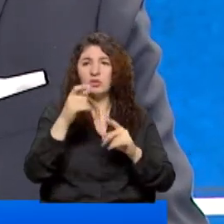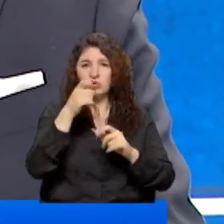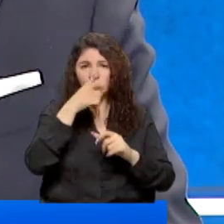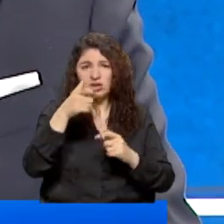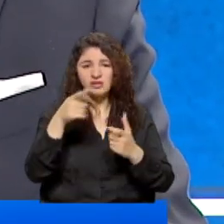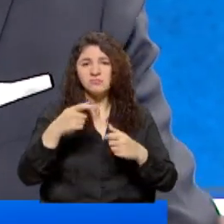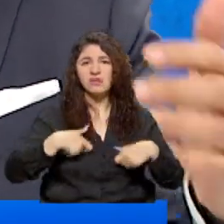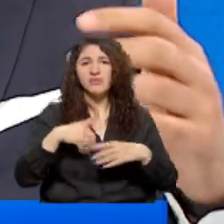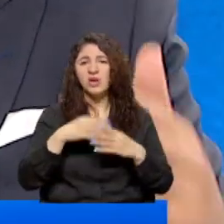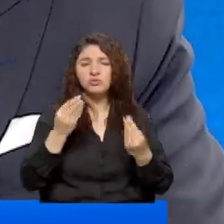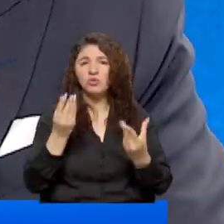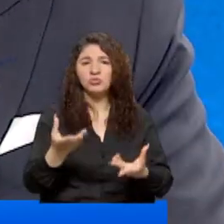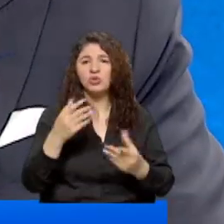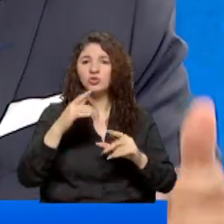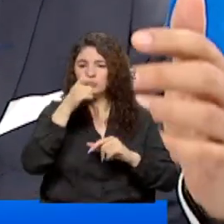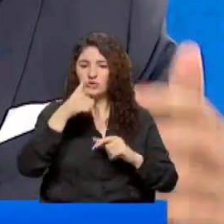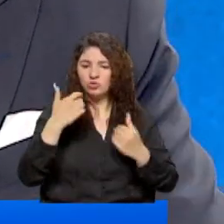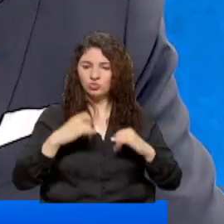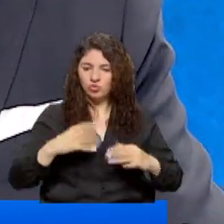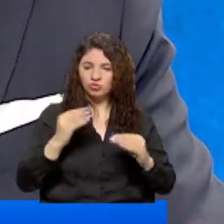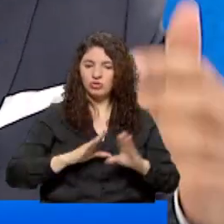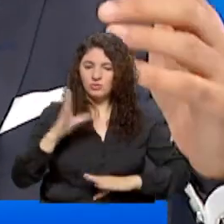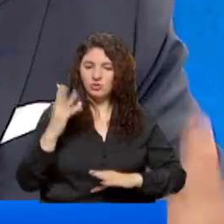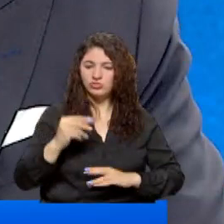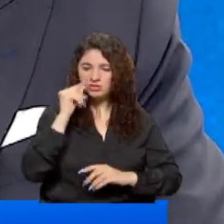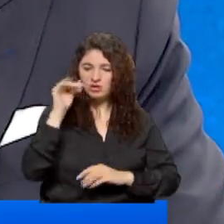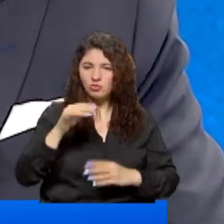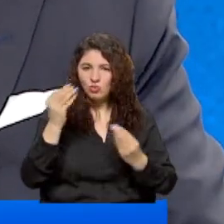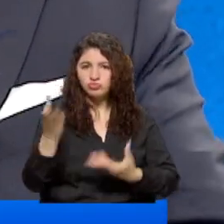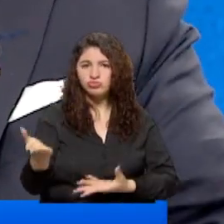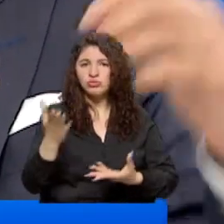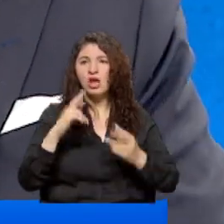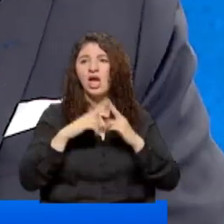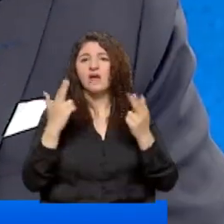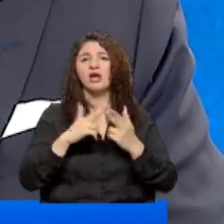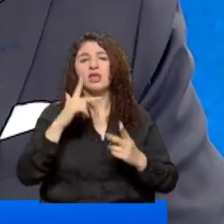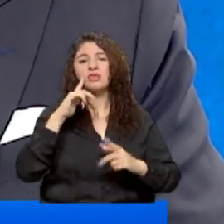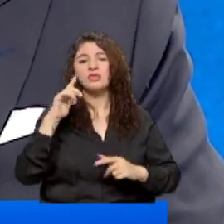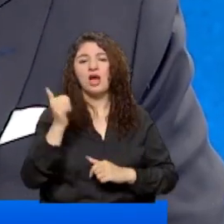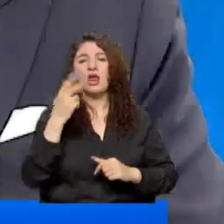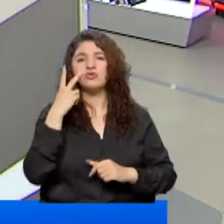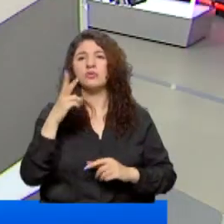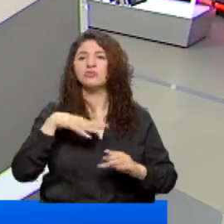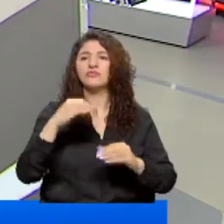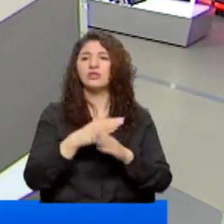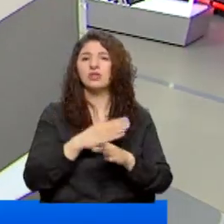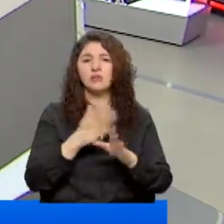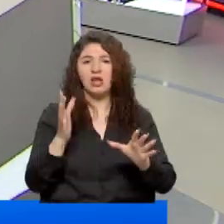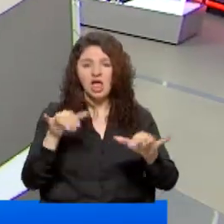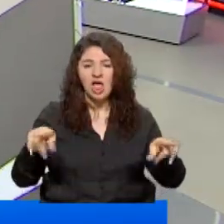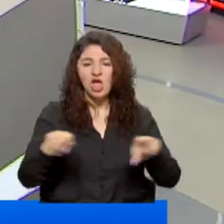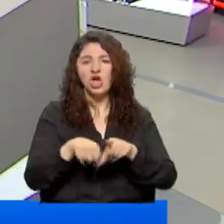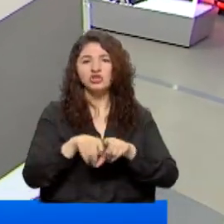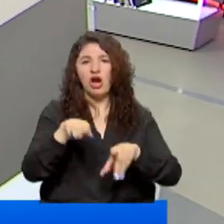Sen milletvekili usanoğlu ülkede huzur olsun demokrasi olsun İnsan Hakları olsun Evrensel değerler üzerinden bütün yurttaşlarımızı Yurttaş